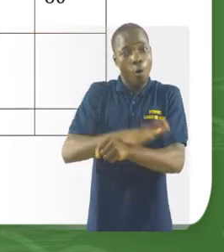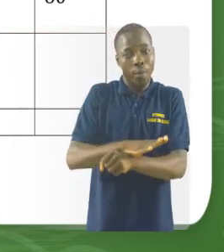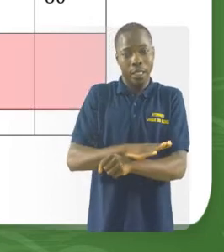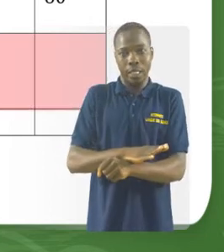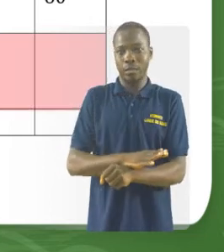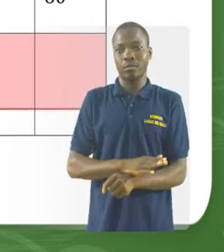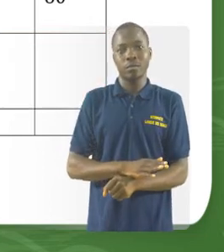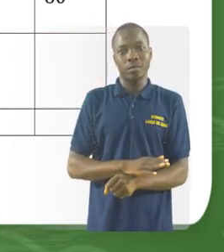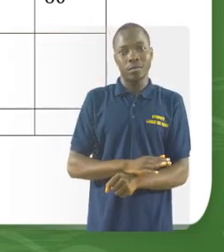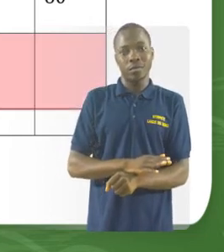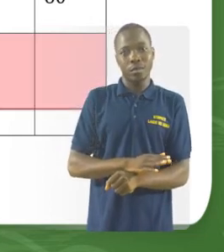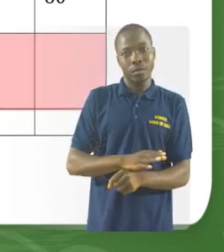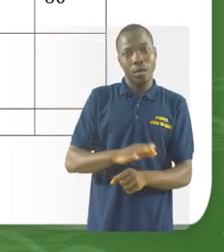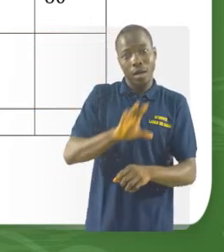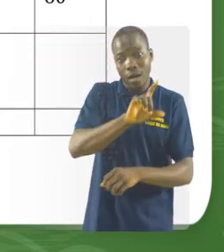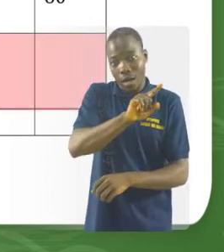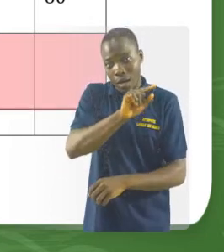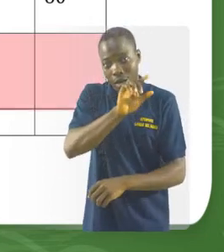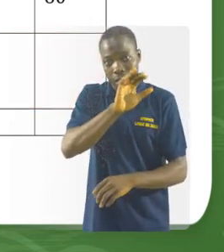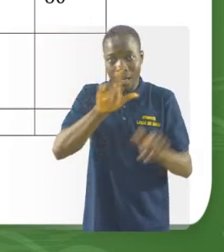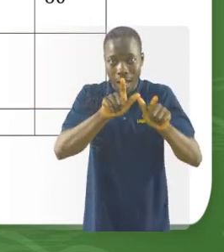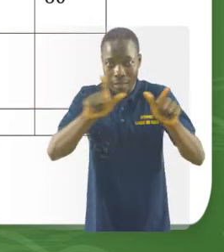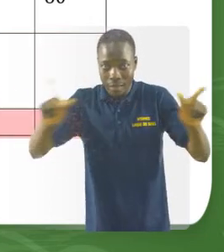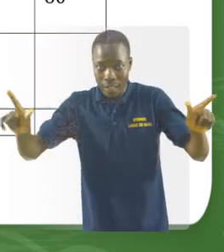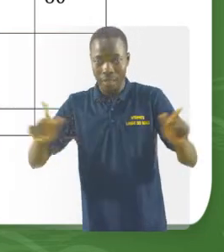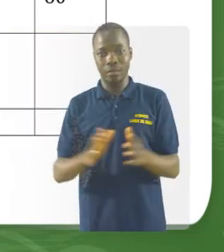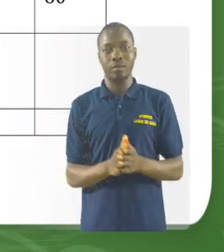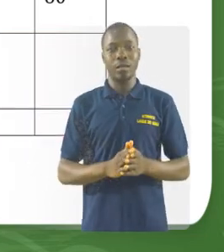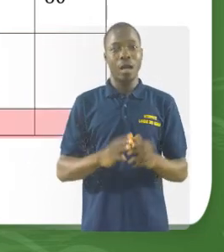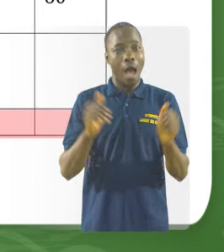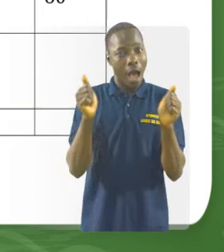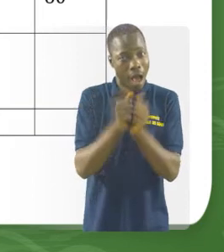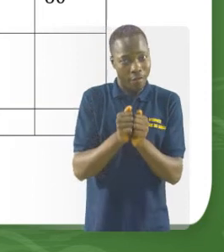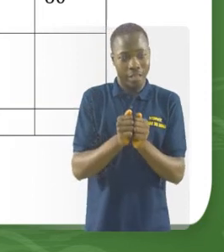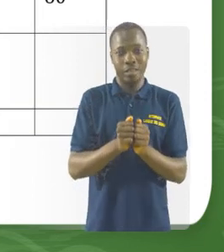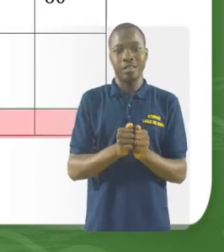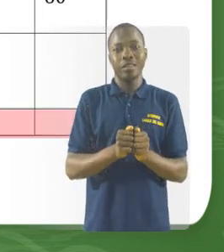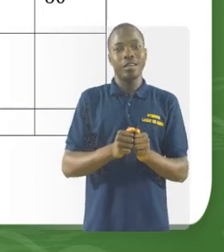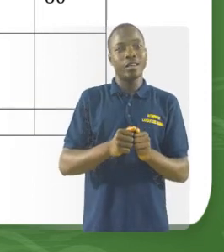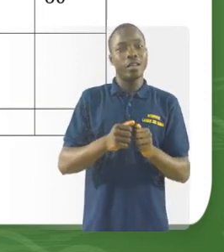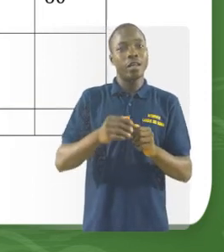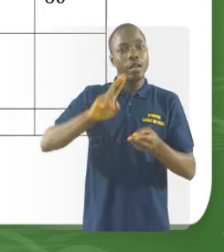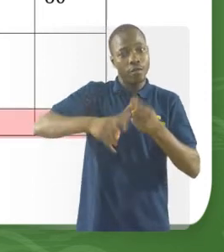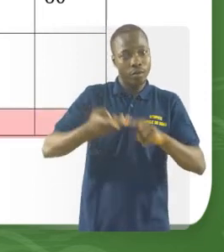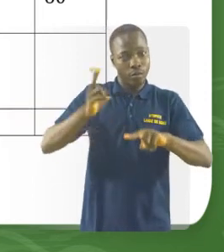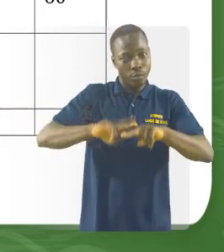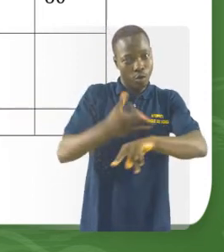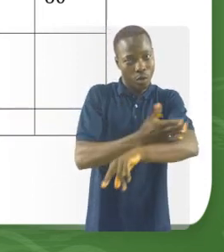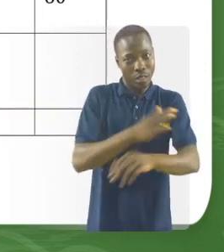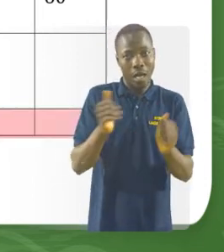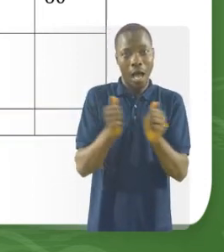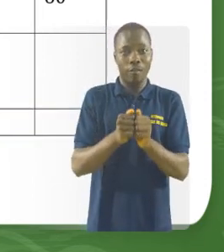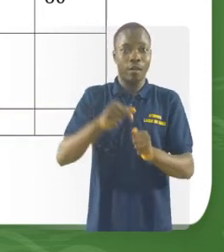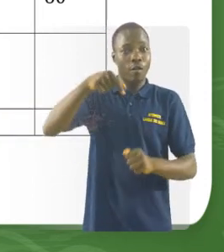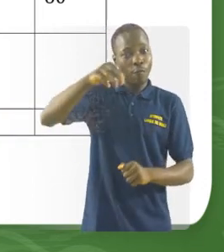ligne concernant les effectifs cumulés croissants et les fréquences cumulées croissantes. Comment